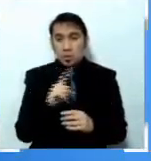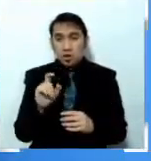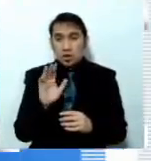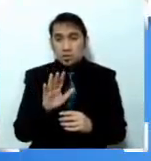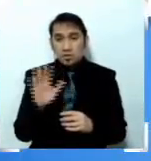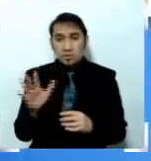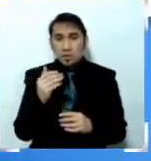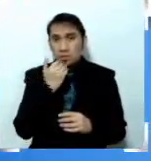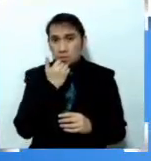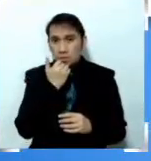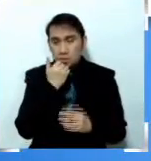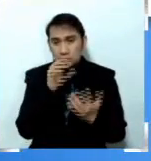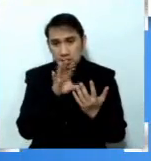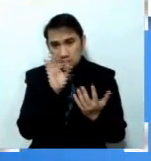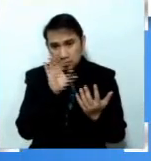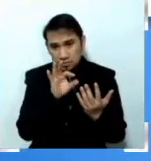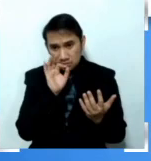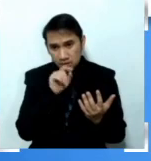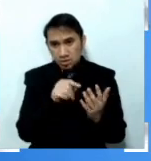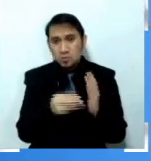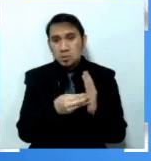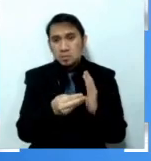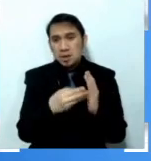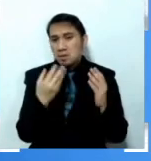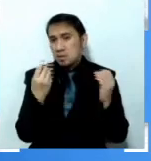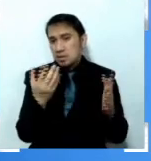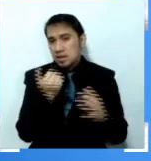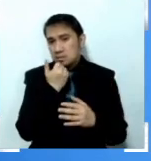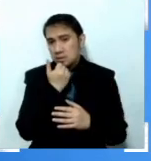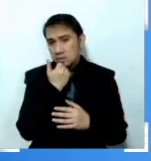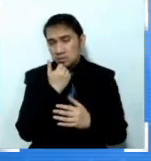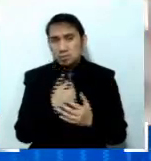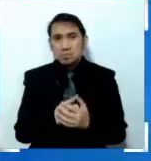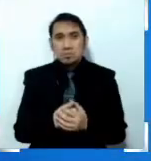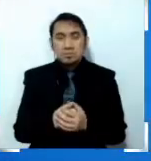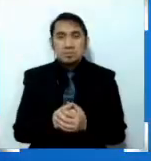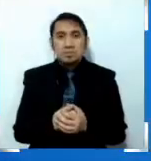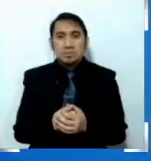ang nadiskubre sa mga learning material. Ako si Cedric Castillo, ang inyong saksi